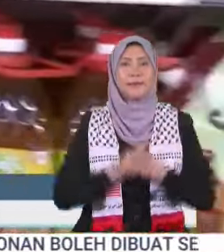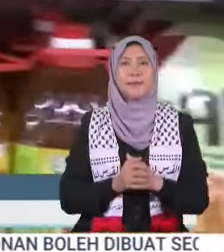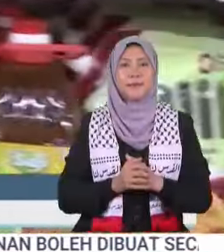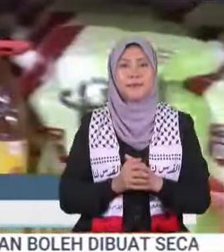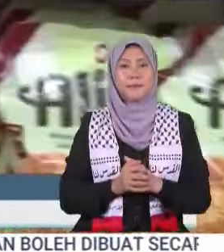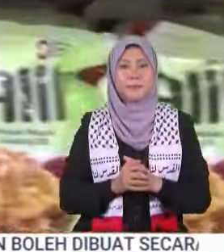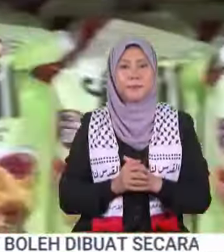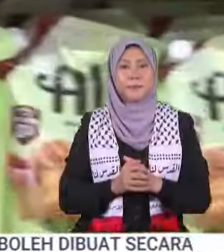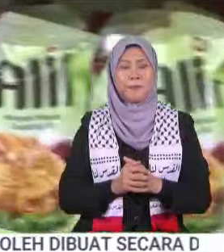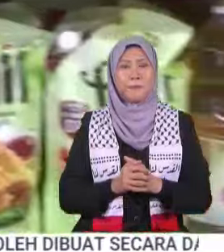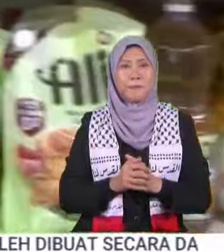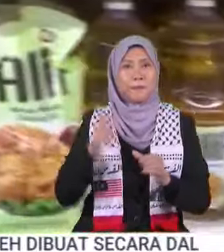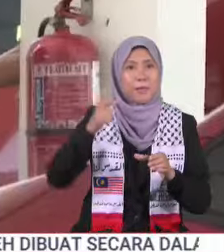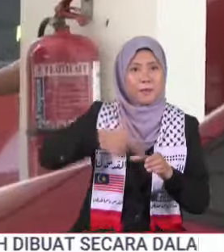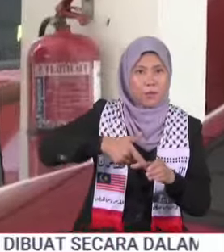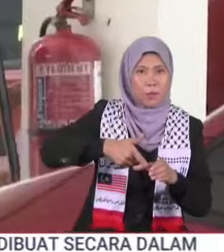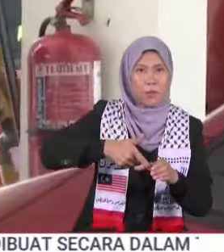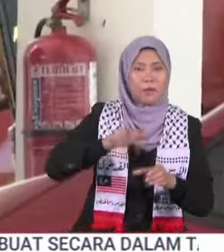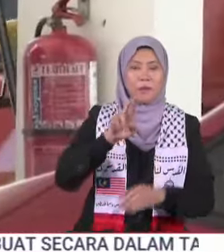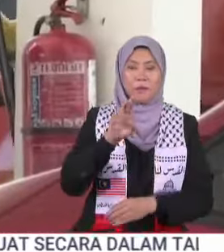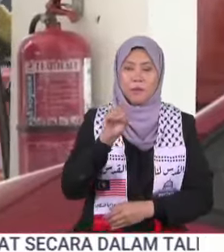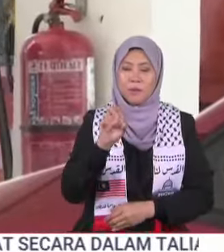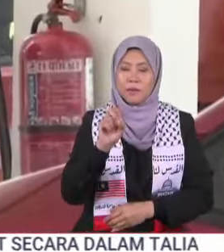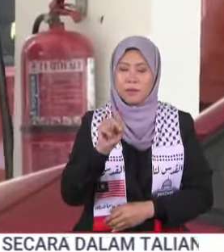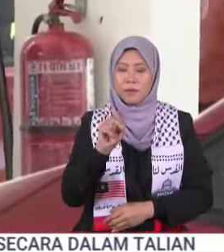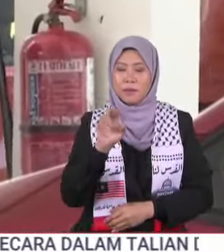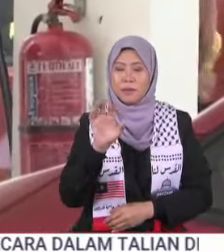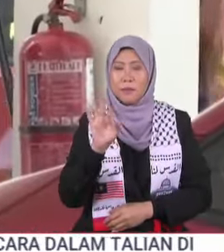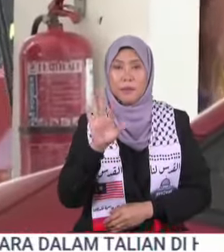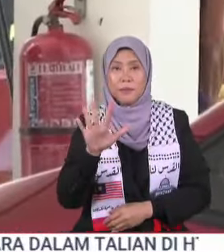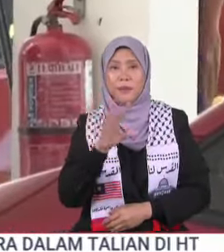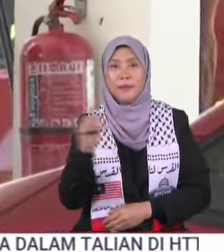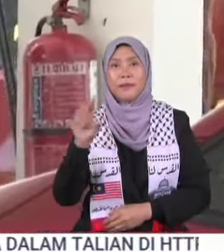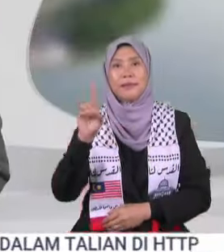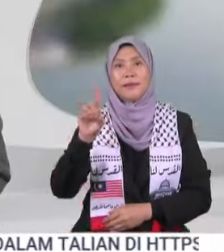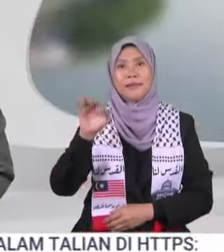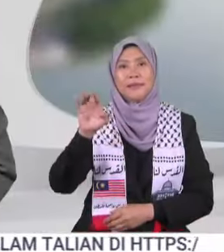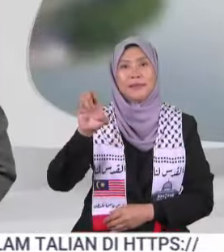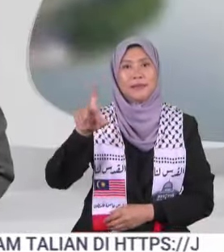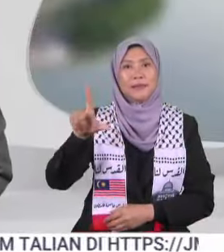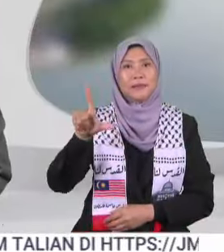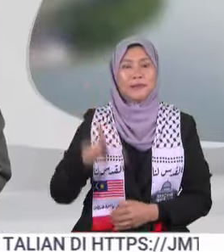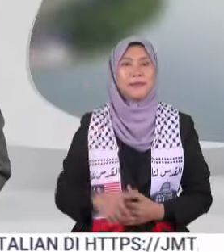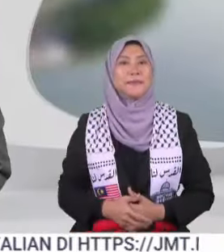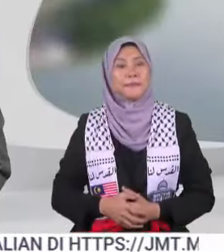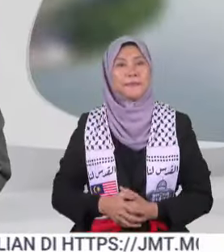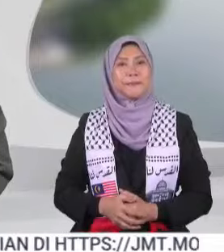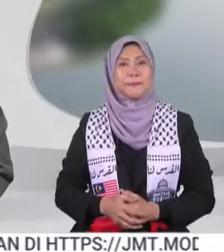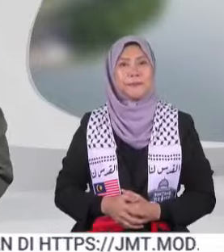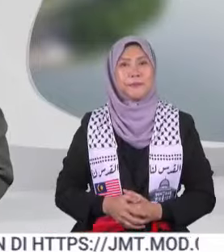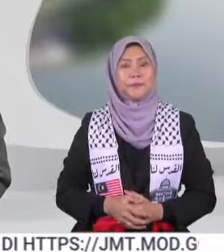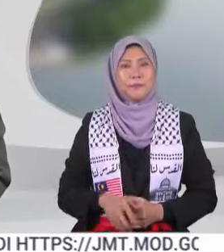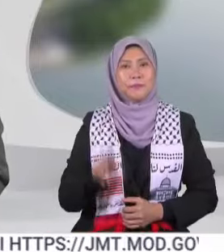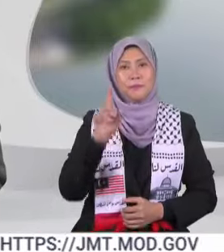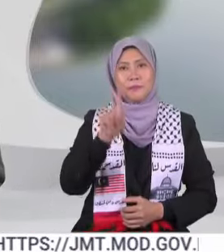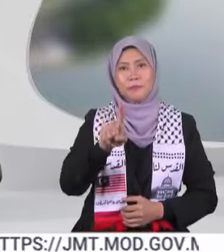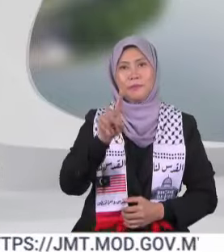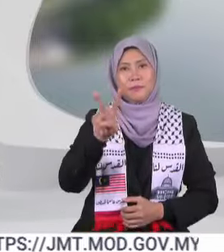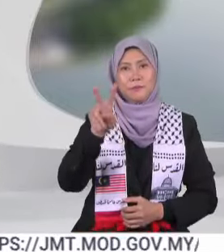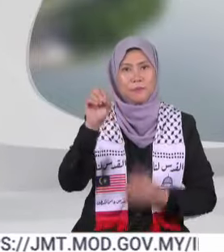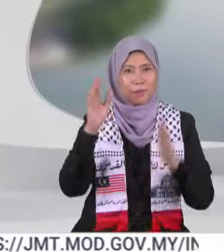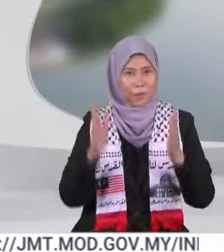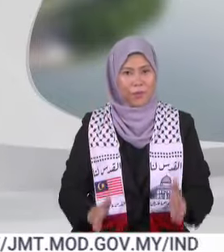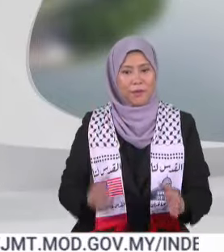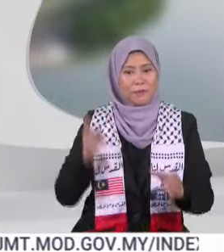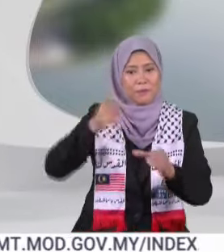LPG minyak petrol Ron 95 dan diesel seramai 120 orang